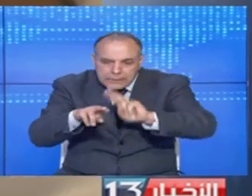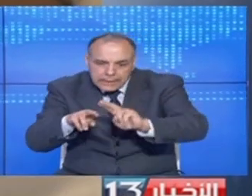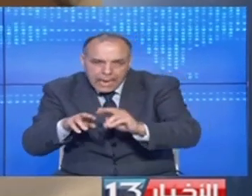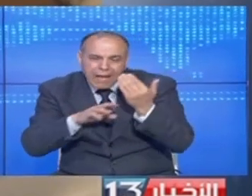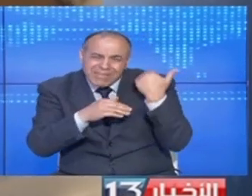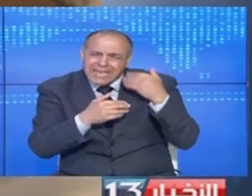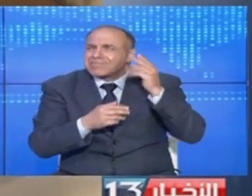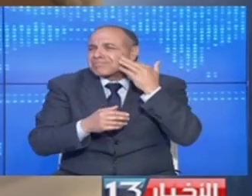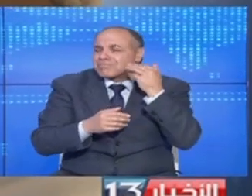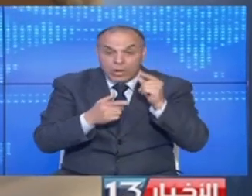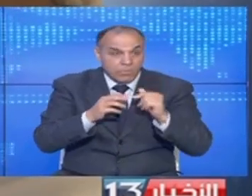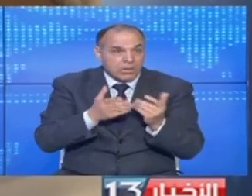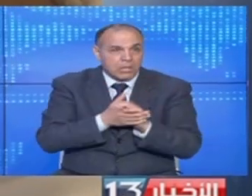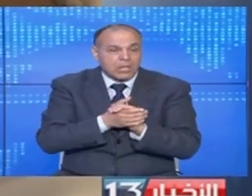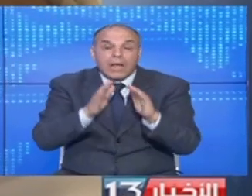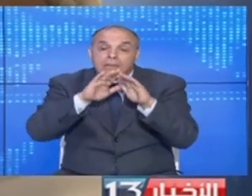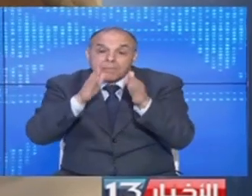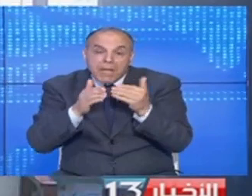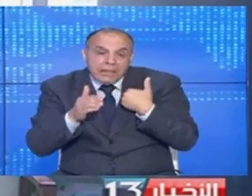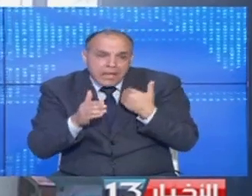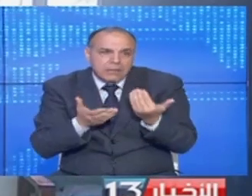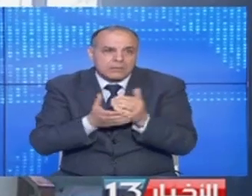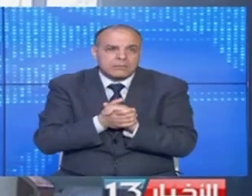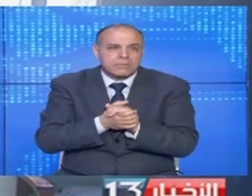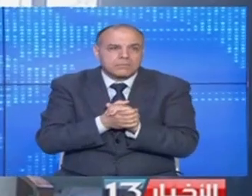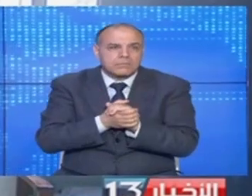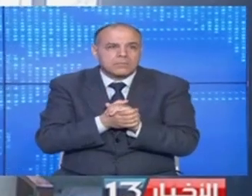اه بنتي مثلا